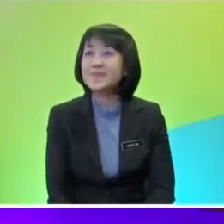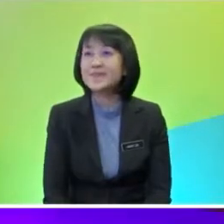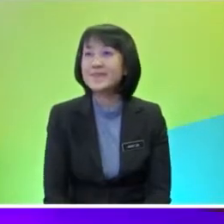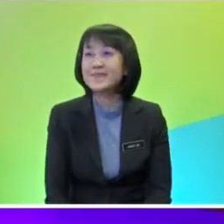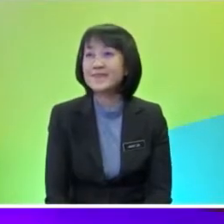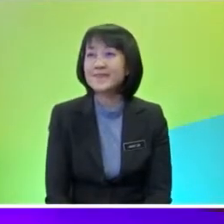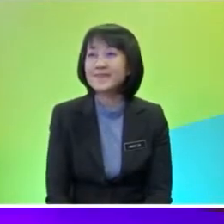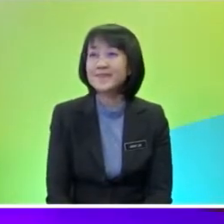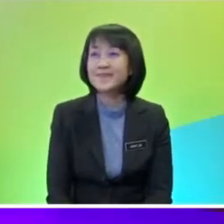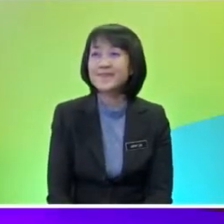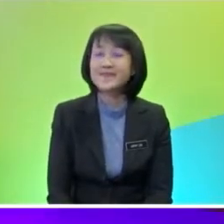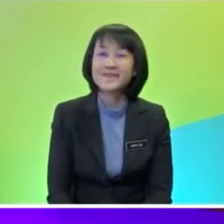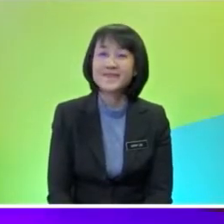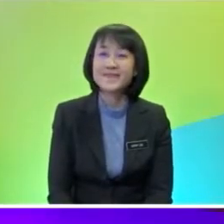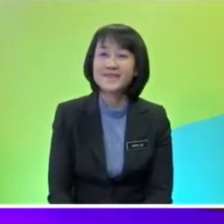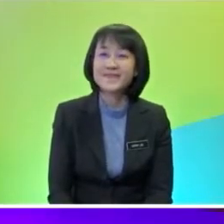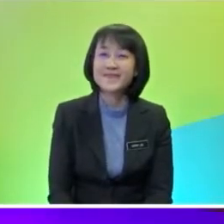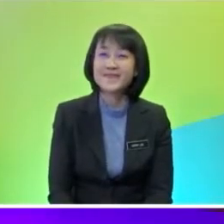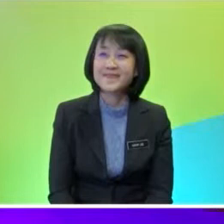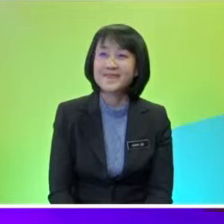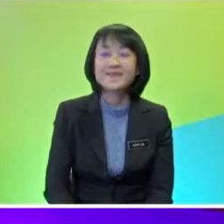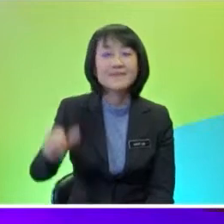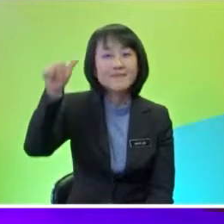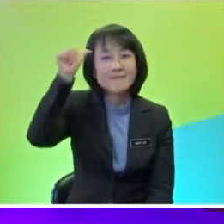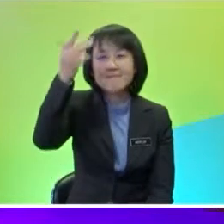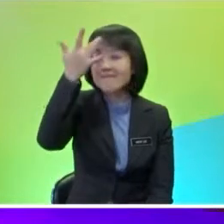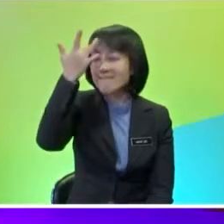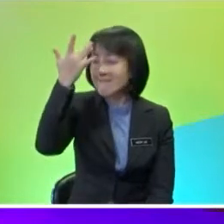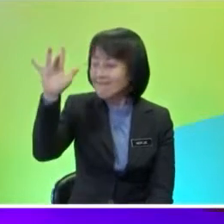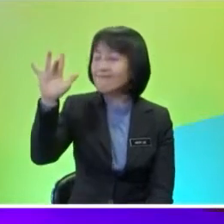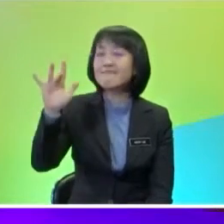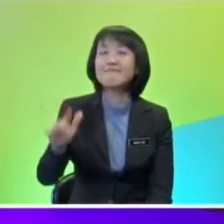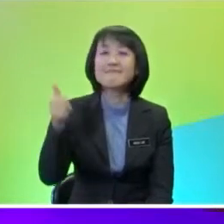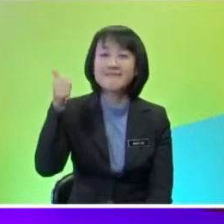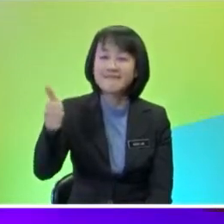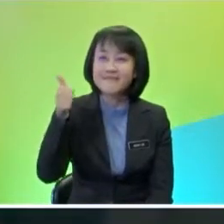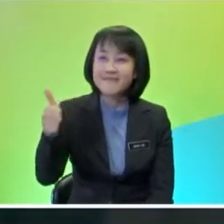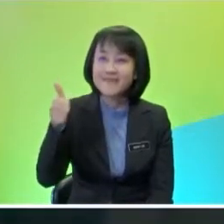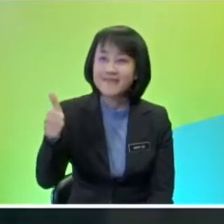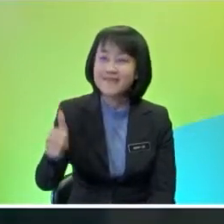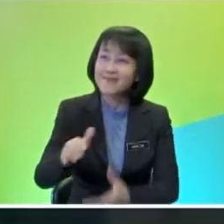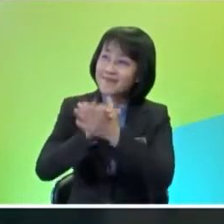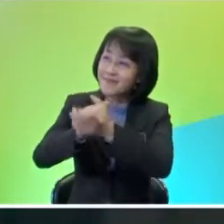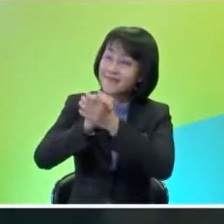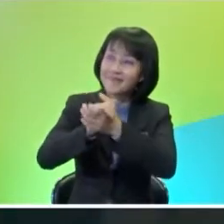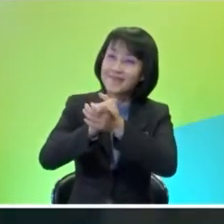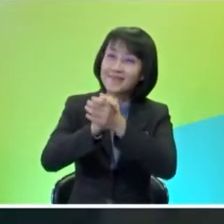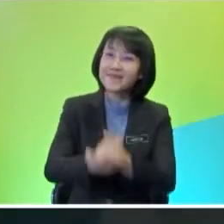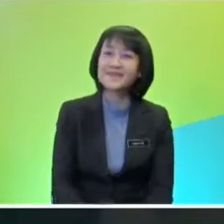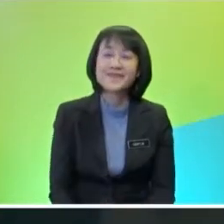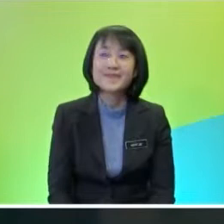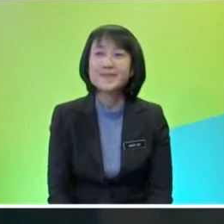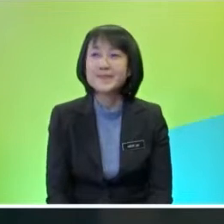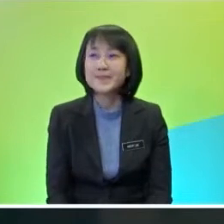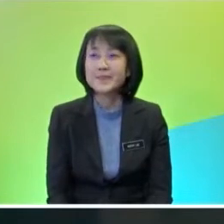sempurna bijak dan menjadi motivasi untuk proses agendakan anda dan kalau mereka juga